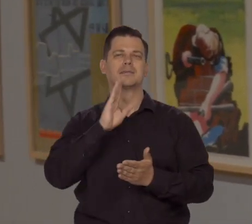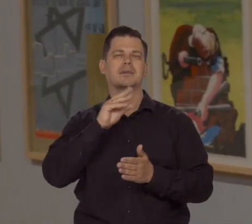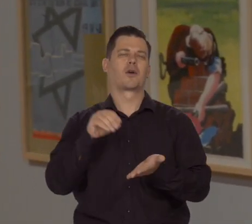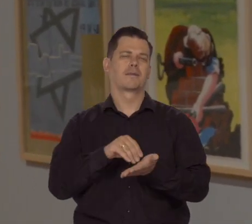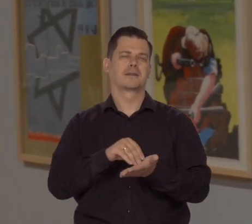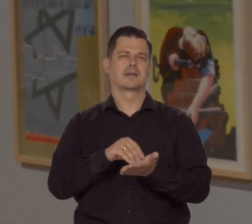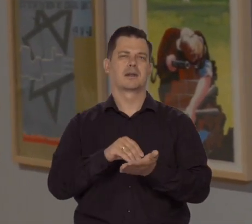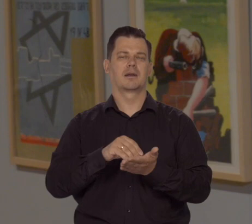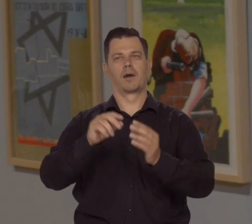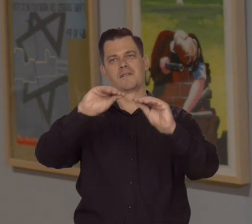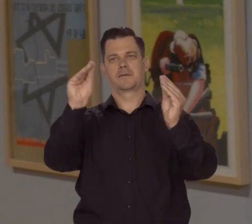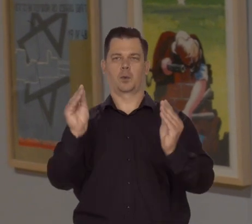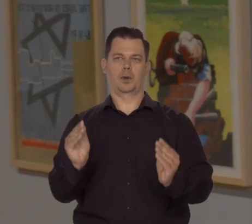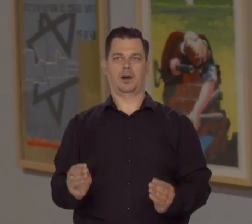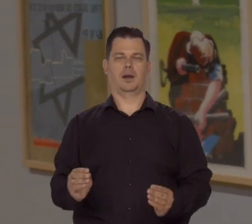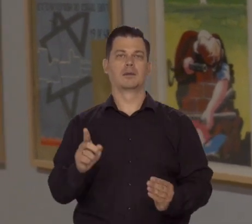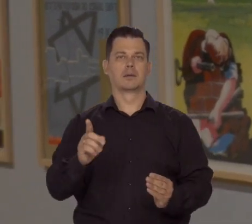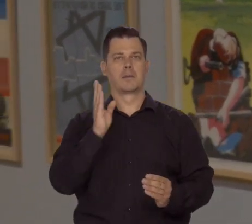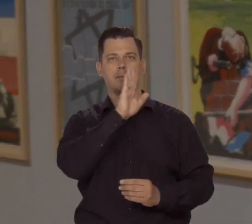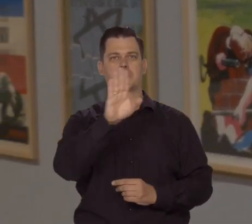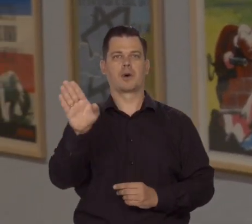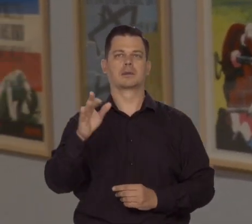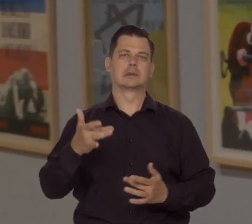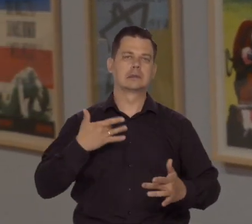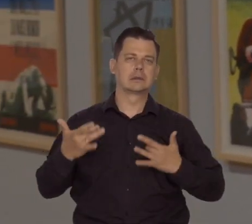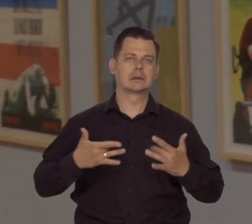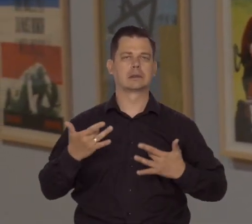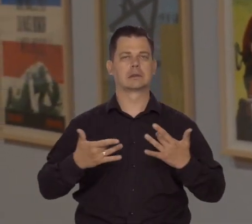dosyć konwencjonalna figuracja, która pokazuje